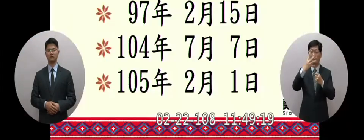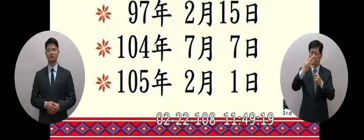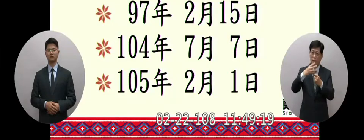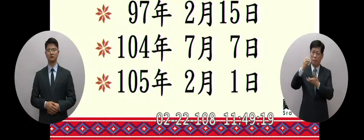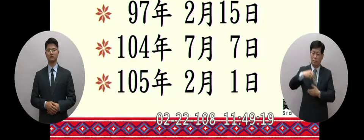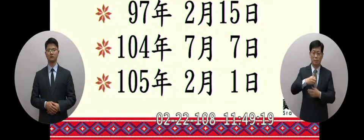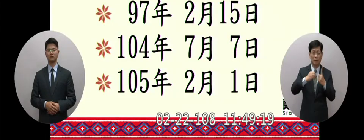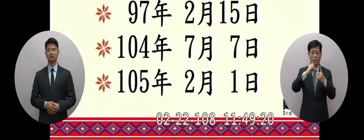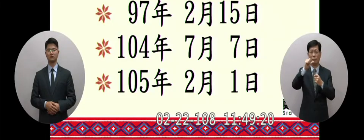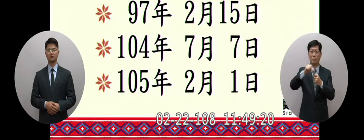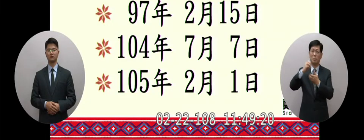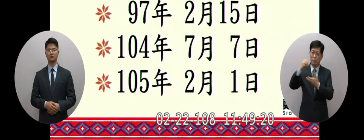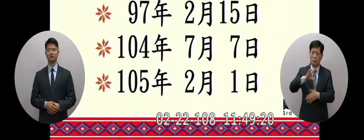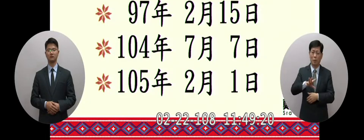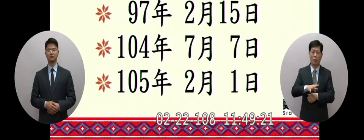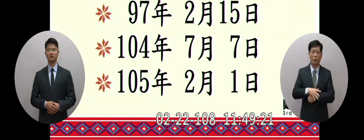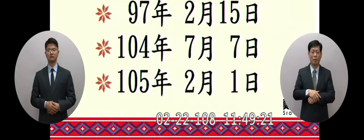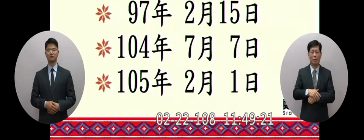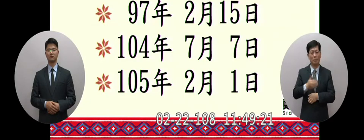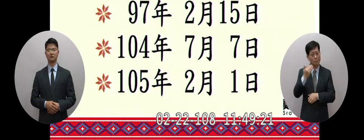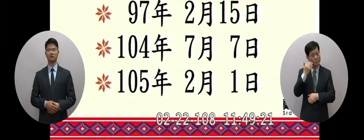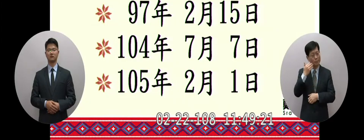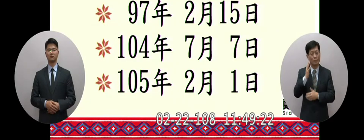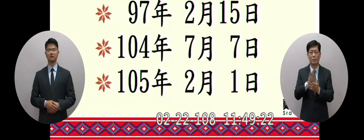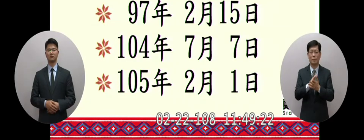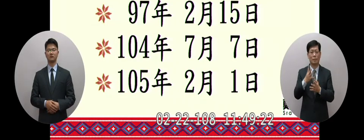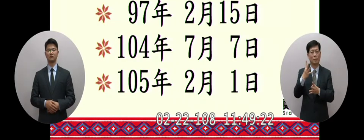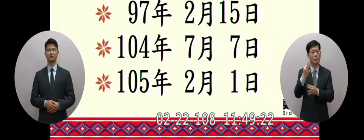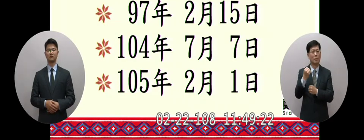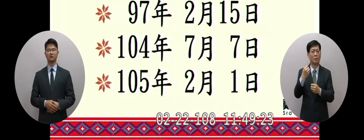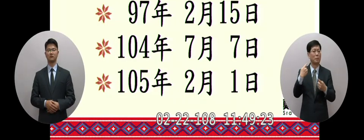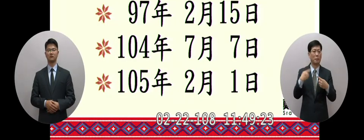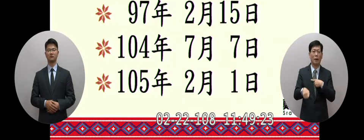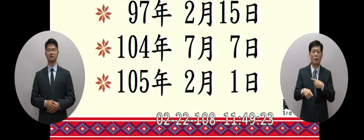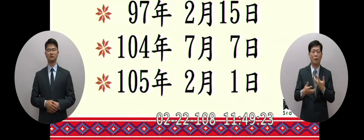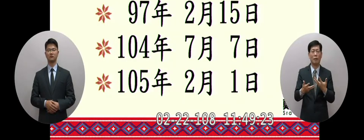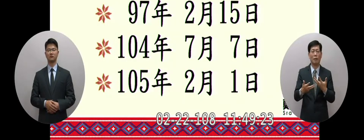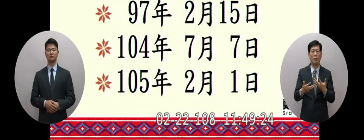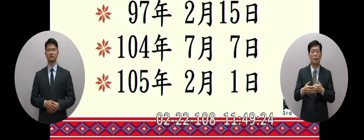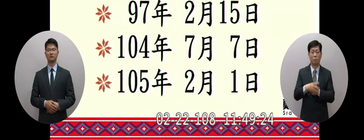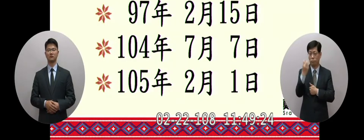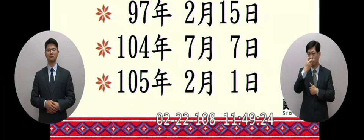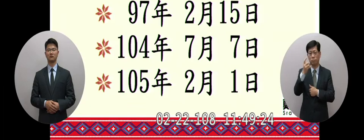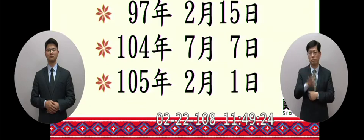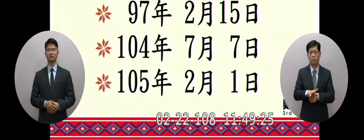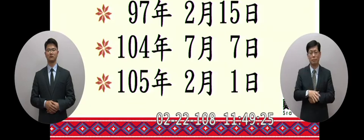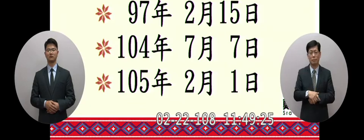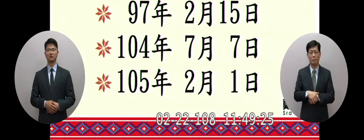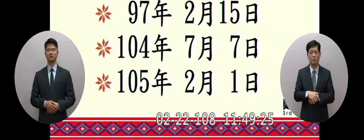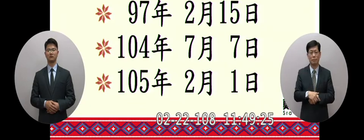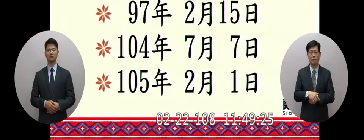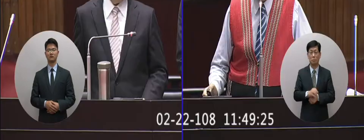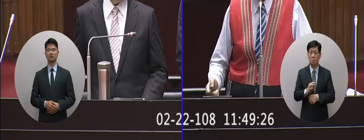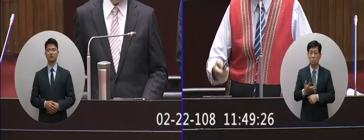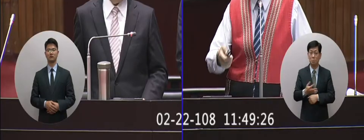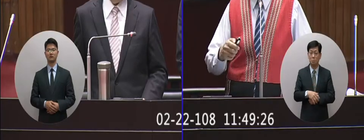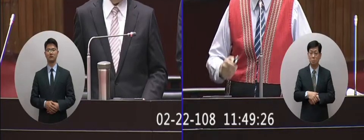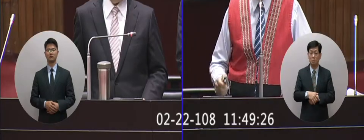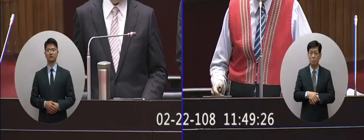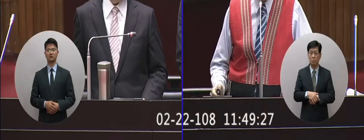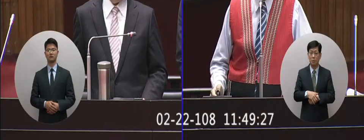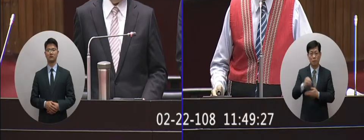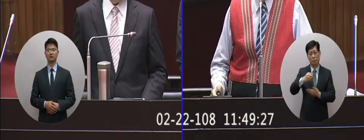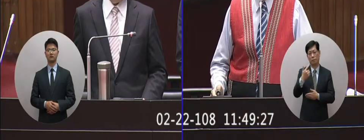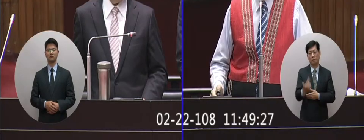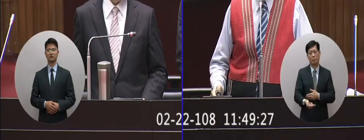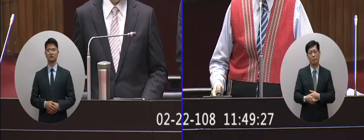了，1105年也送，可惜都届期不联系，立法院都从来没有审查过，为什么呢？因为他送